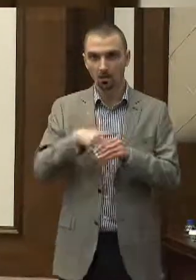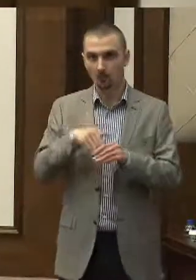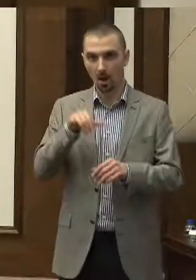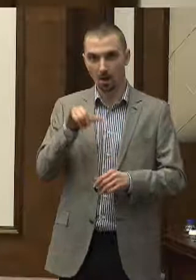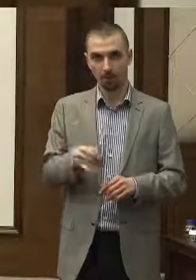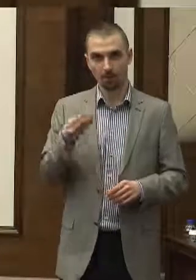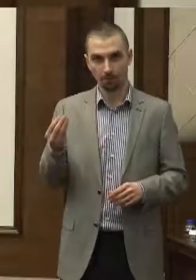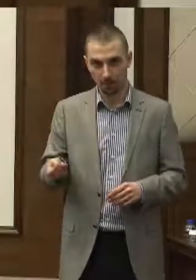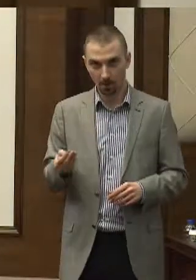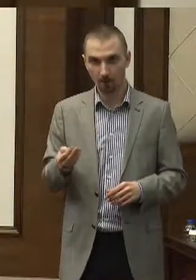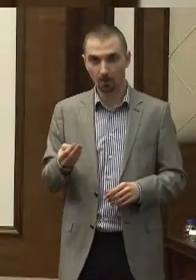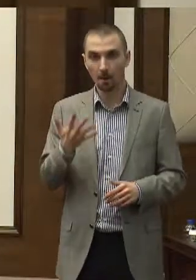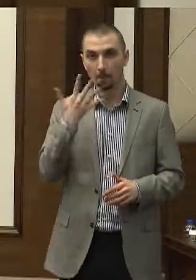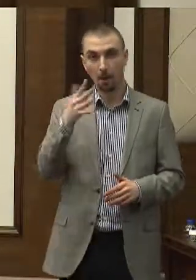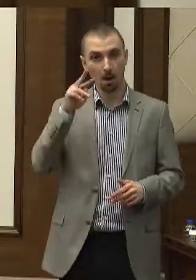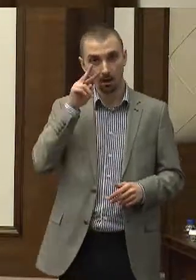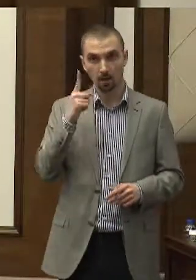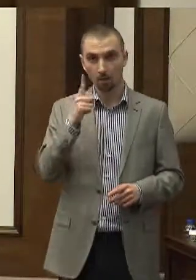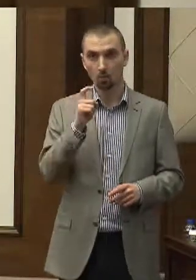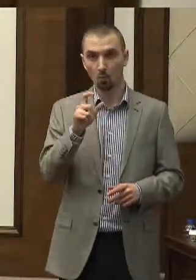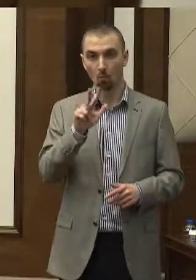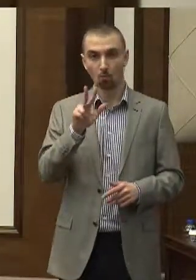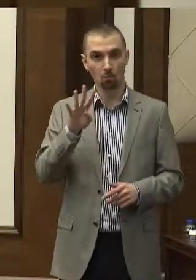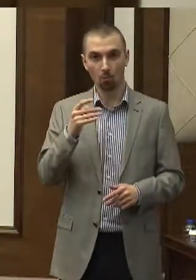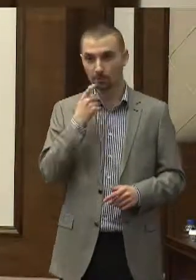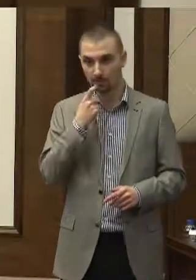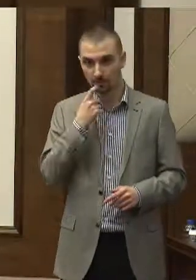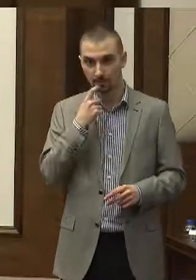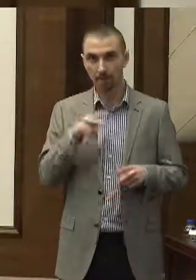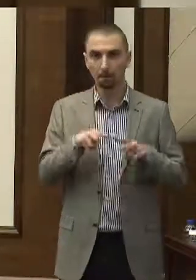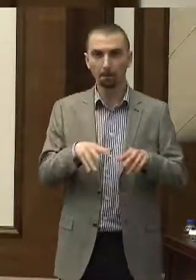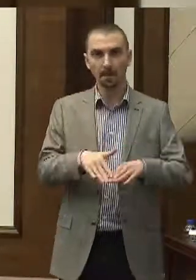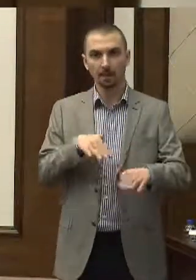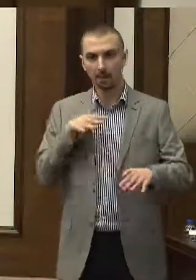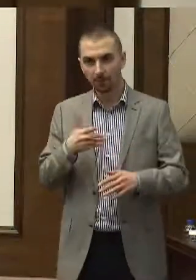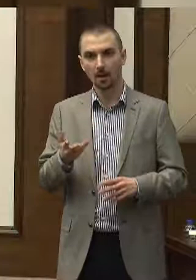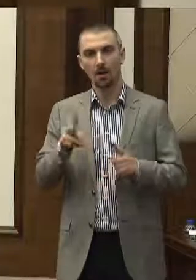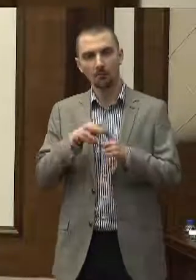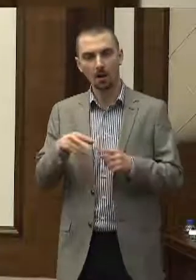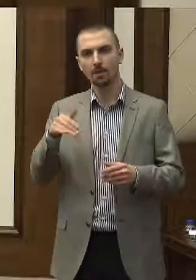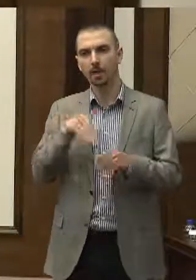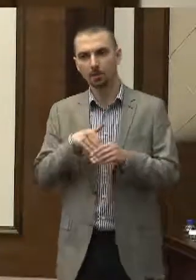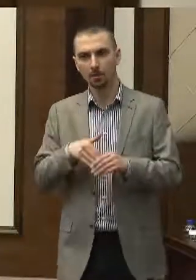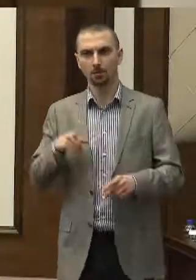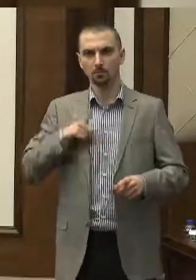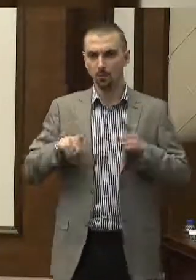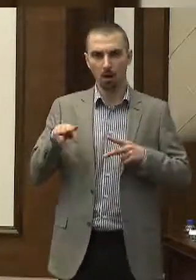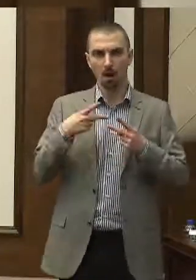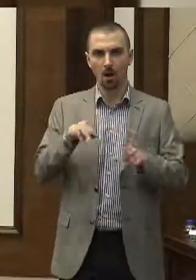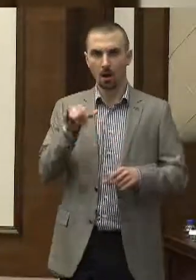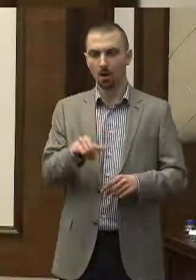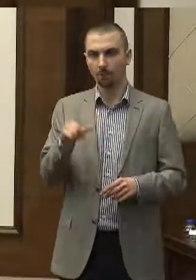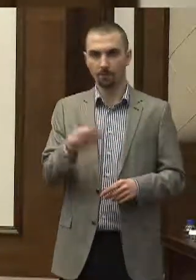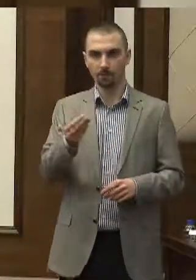heyetine seçilme, 5 Aralık 1934 yılında milletvekili seçme ve seçilme hakkı verildi.